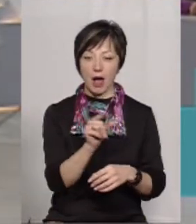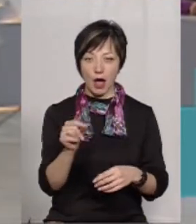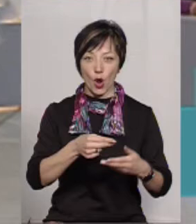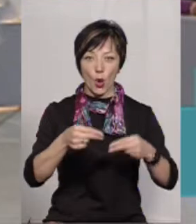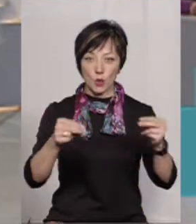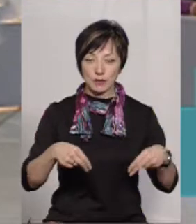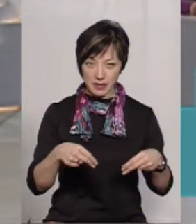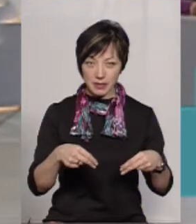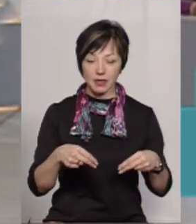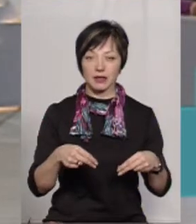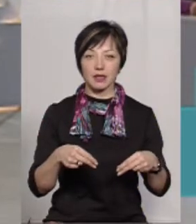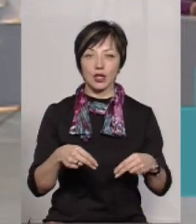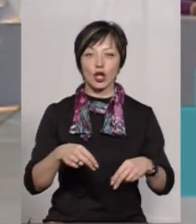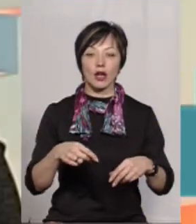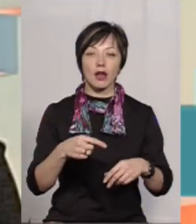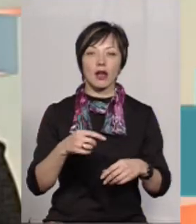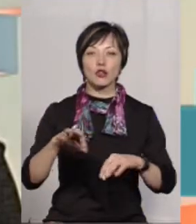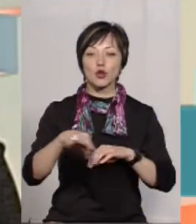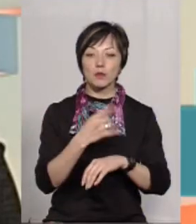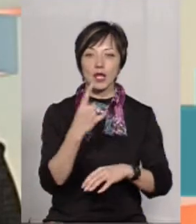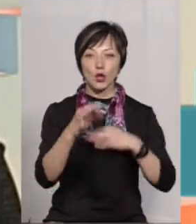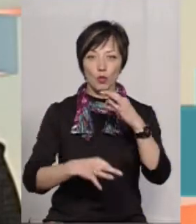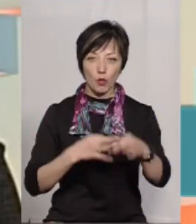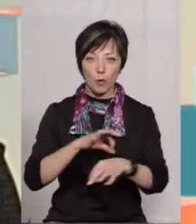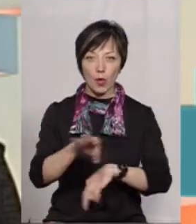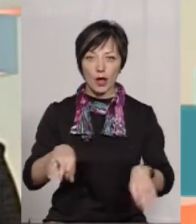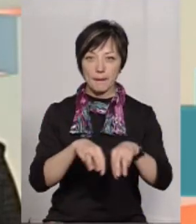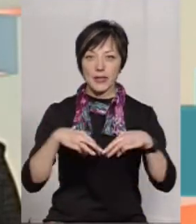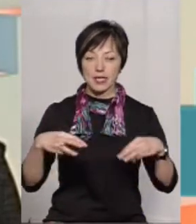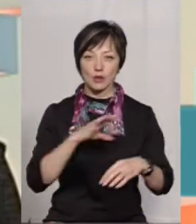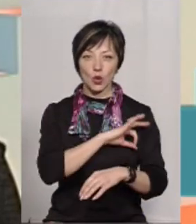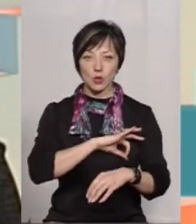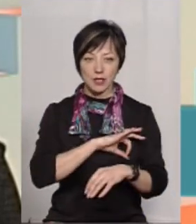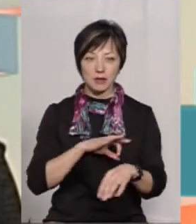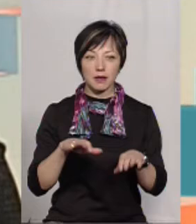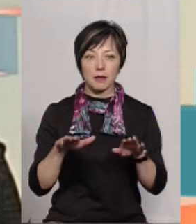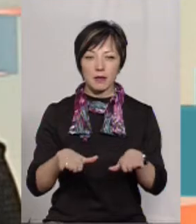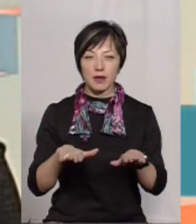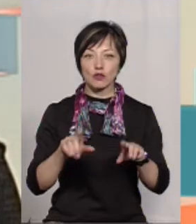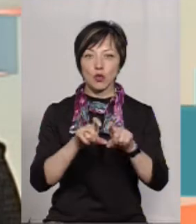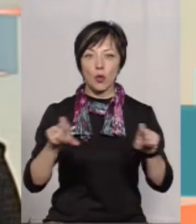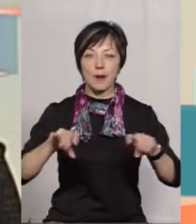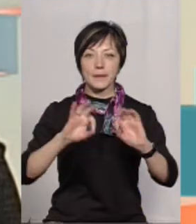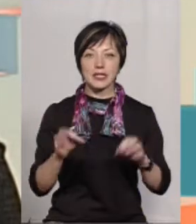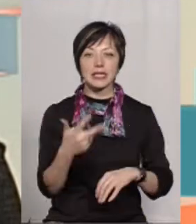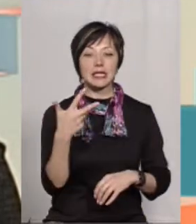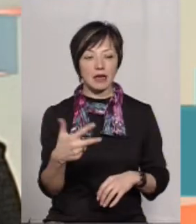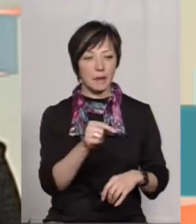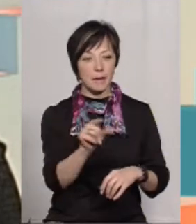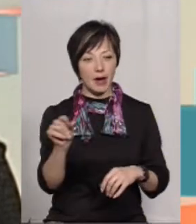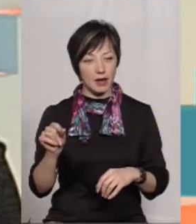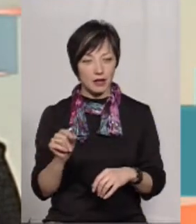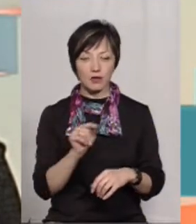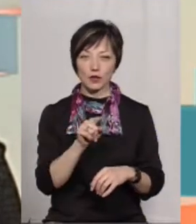розписали. Шлюб за добу є само собою проєктом Міністерства юстиції, локацію на школі мистецтв, там було три пари. Тобто